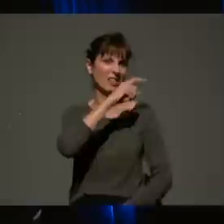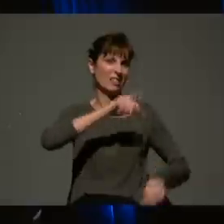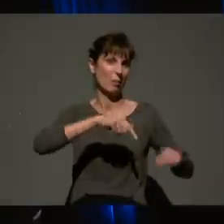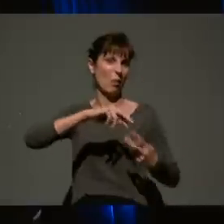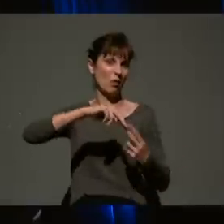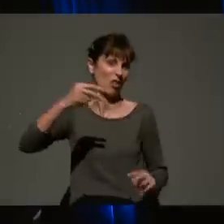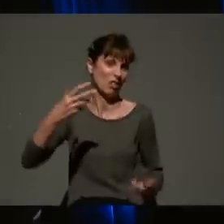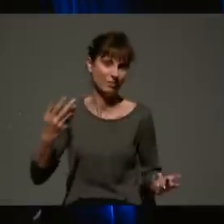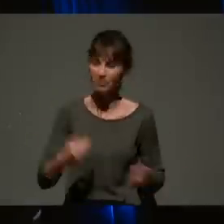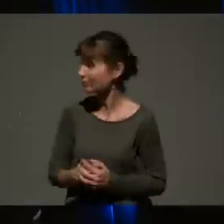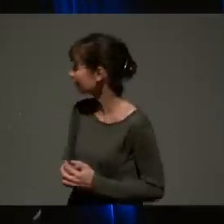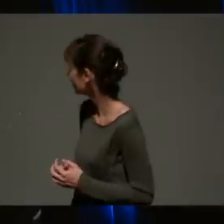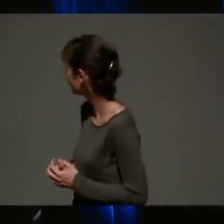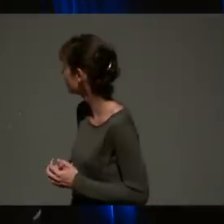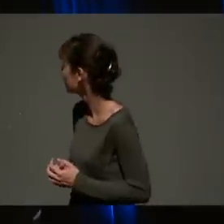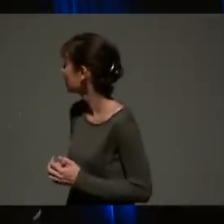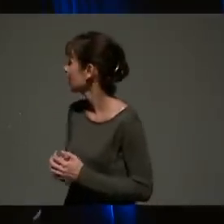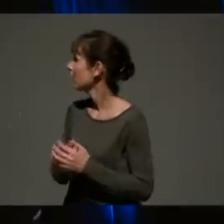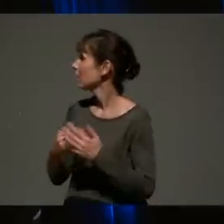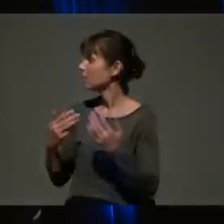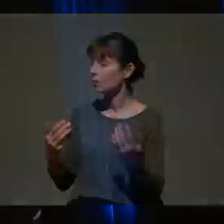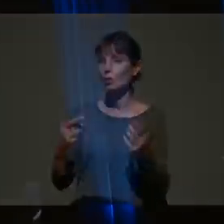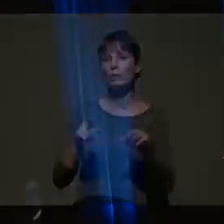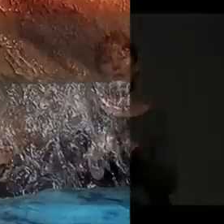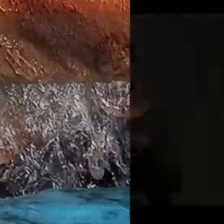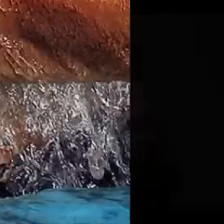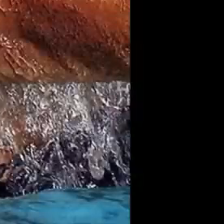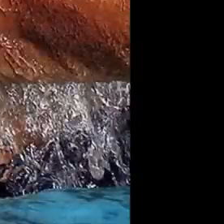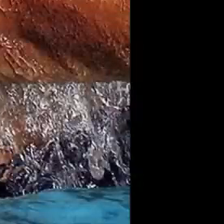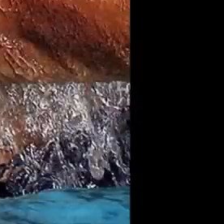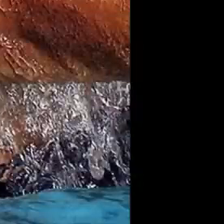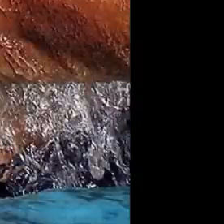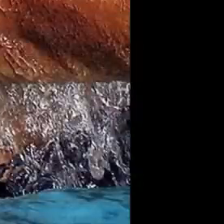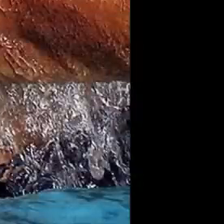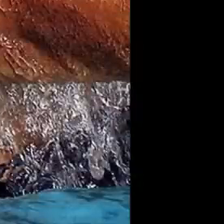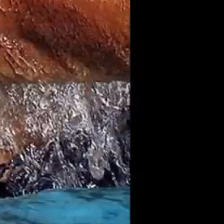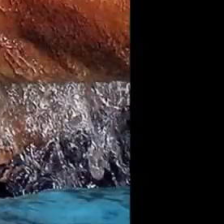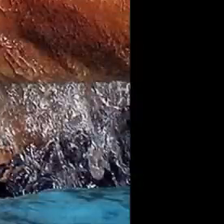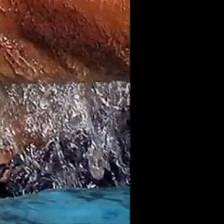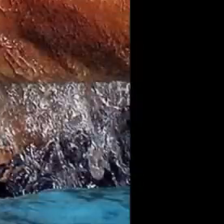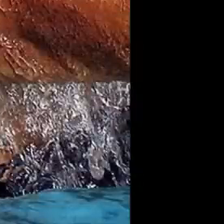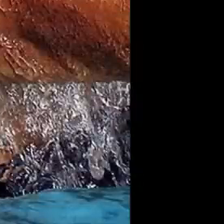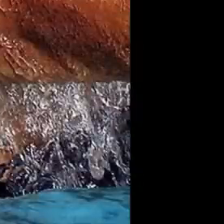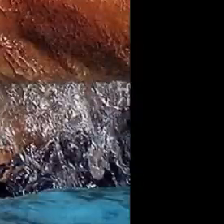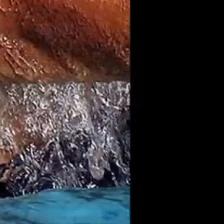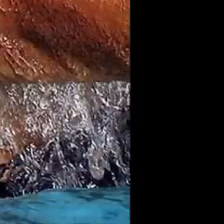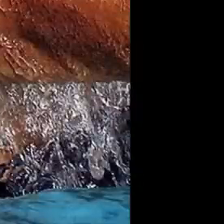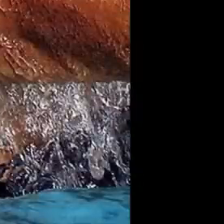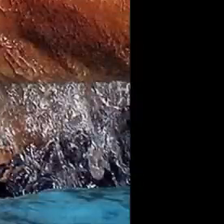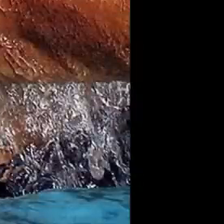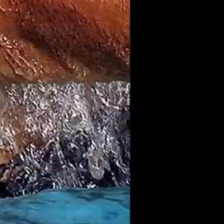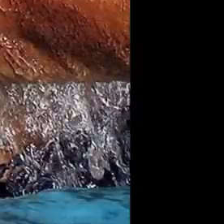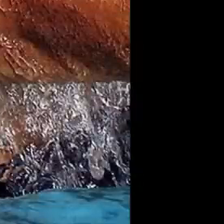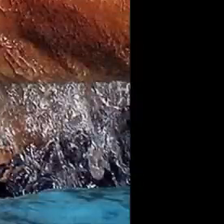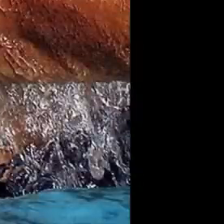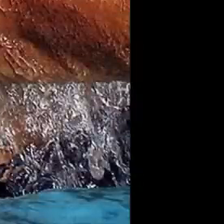doit avoir quant à la prévention des risques et comment, au travers de l'étude du geste, du matériel, de la biomécanique, donc on voit bien